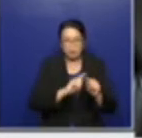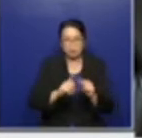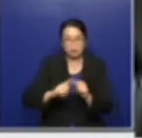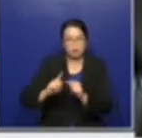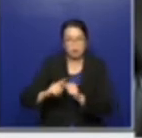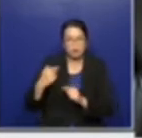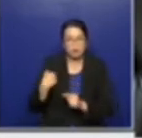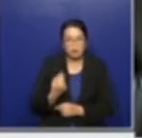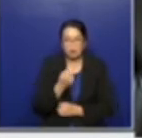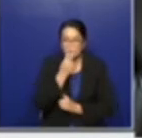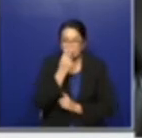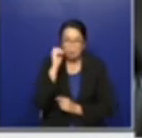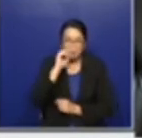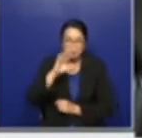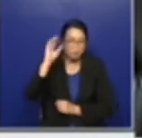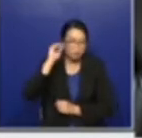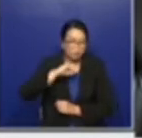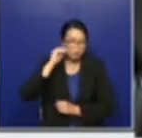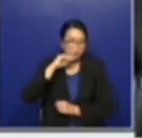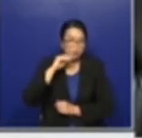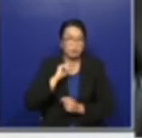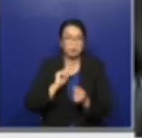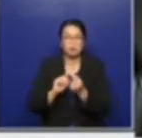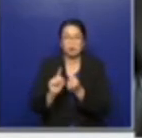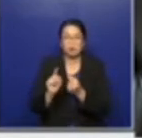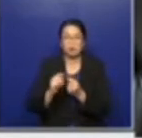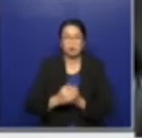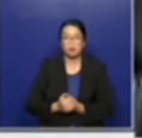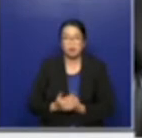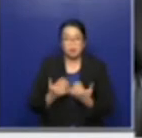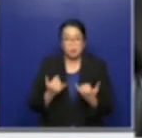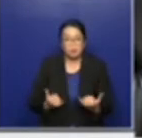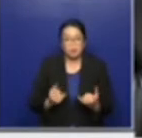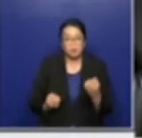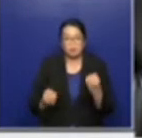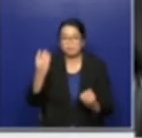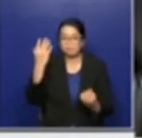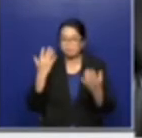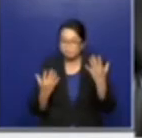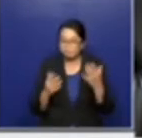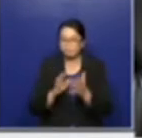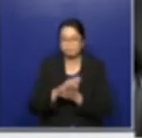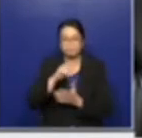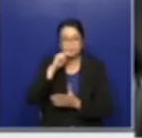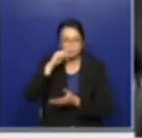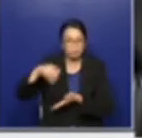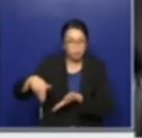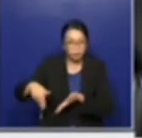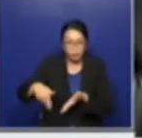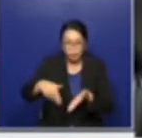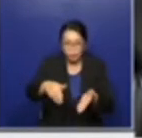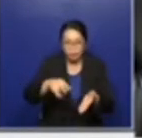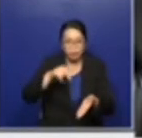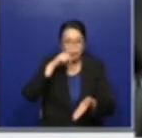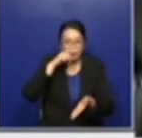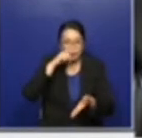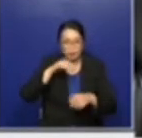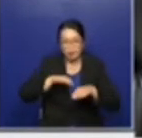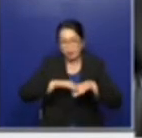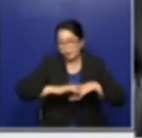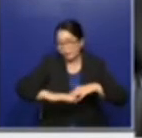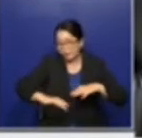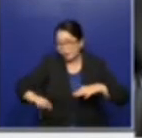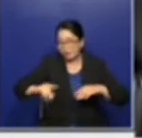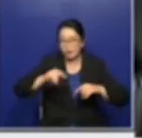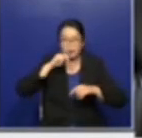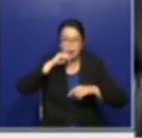ผมเคยพูดย้ำหลายหนหลายครั้งหลายคราวว่าวันนี้ป่าก็ดีน้ำก็ดีน้ำบนดินน้ำบน